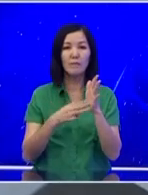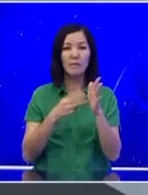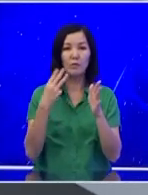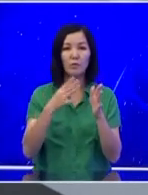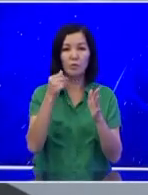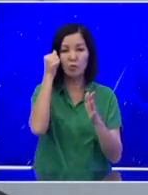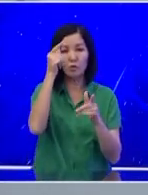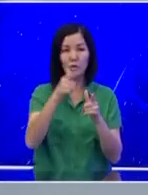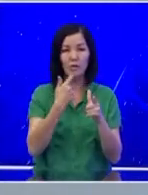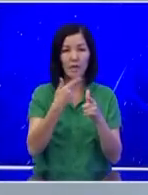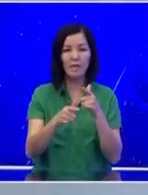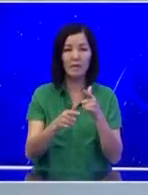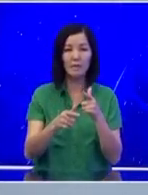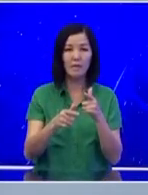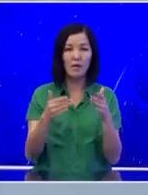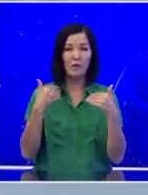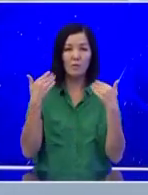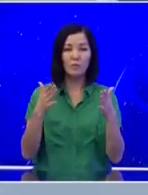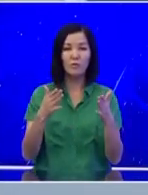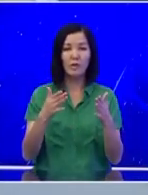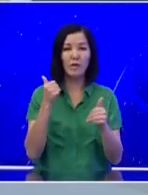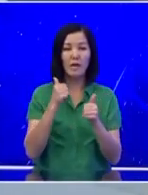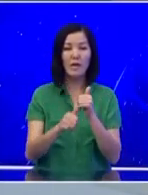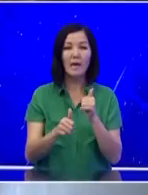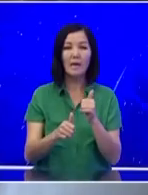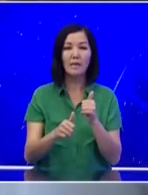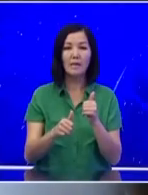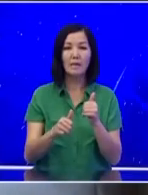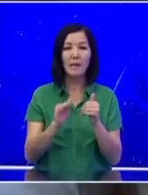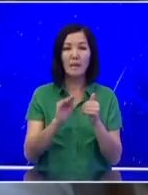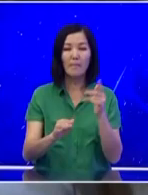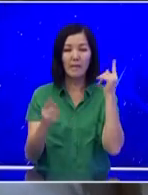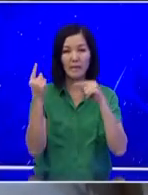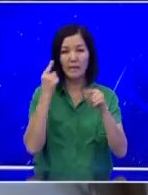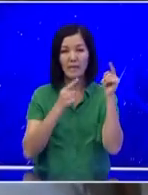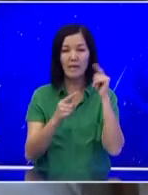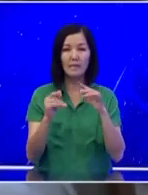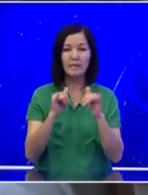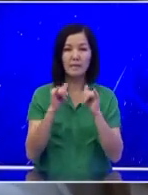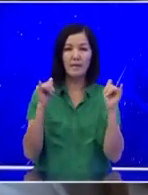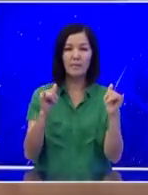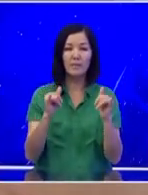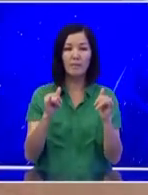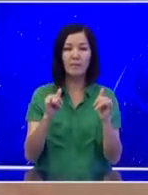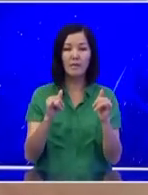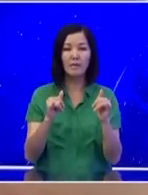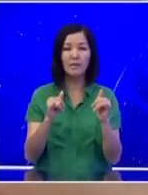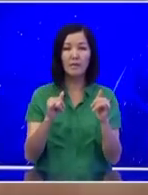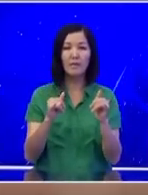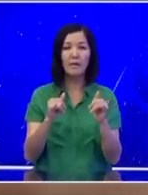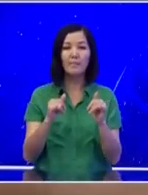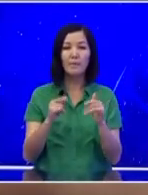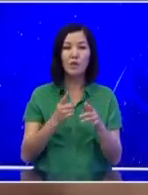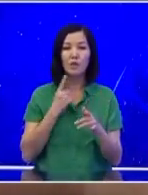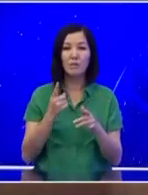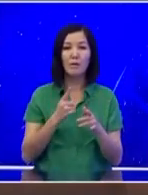1928-34 жылдар аралығында жарыққа шығыпты. Әр туындыда ақын баланың қиялына қанат бітіріп, санасына салмақ салмайтын шеберлікпен